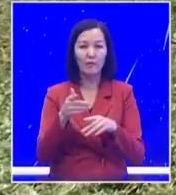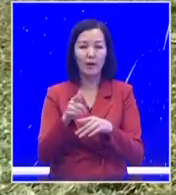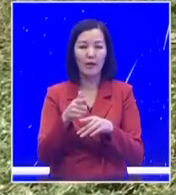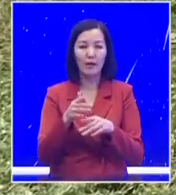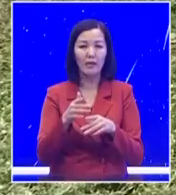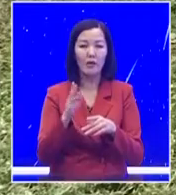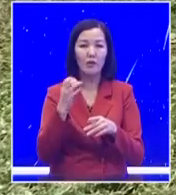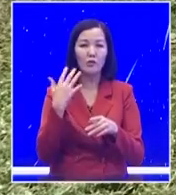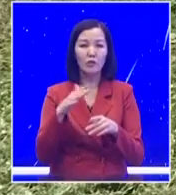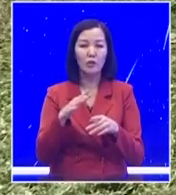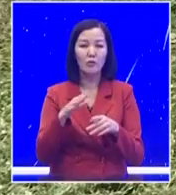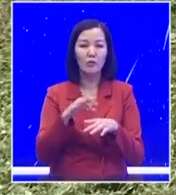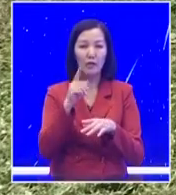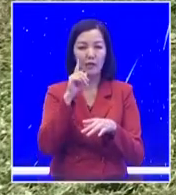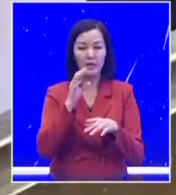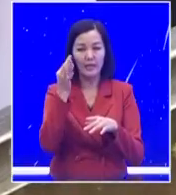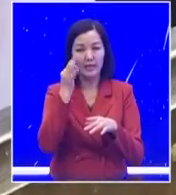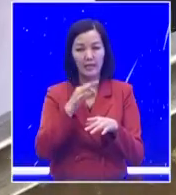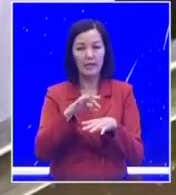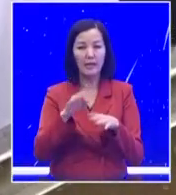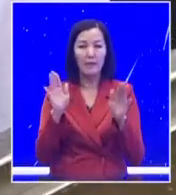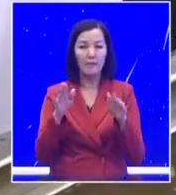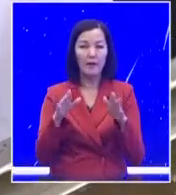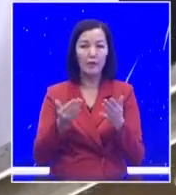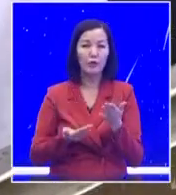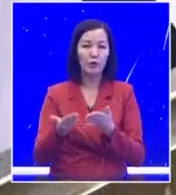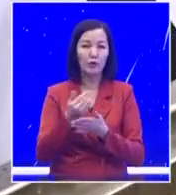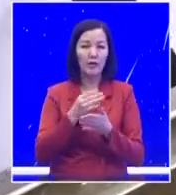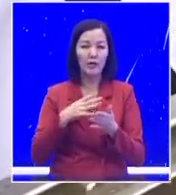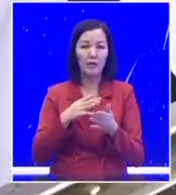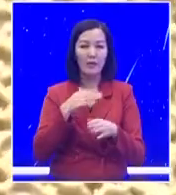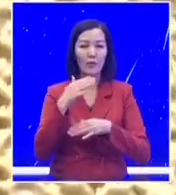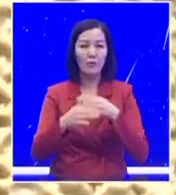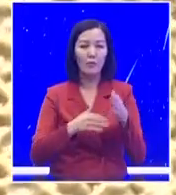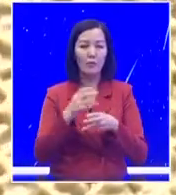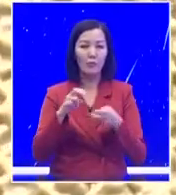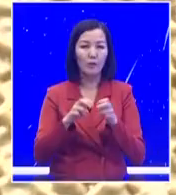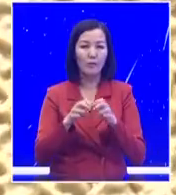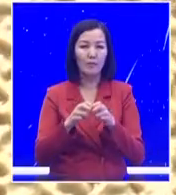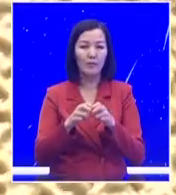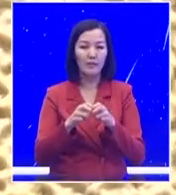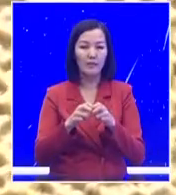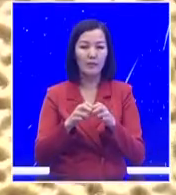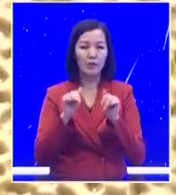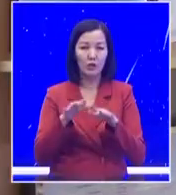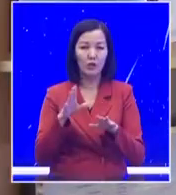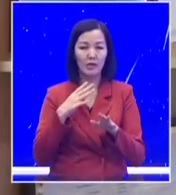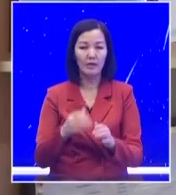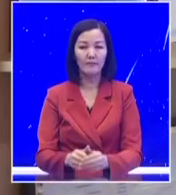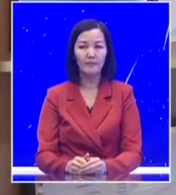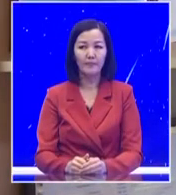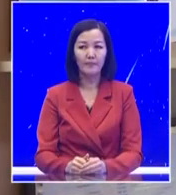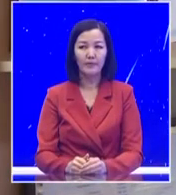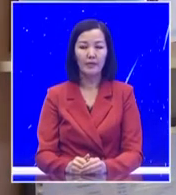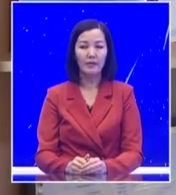350 тонна бал жиналыпты. Бұл өндірілген өнімді тек өңдеп қана қоймай, өңдеу мәселесінде қолға алып жатыр. Бізде